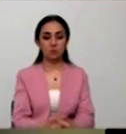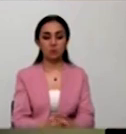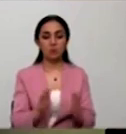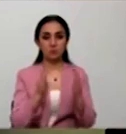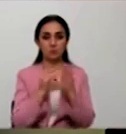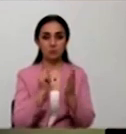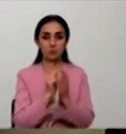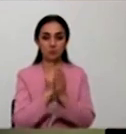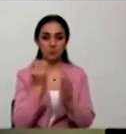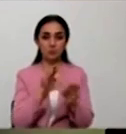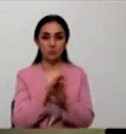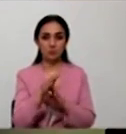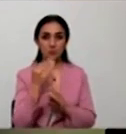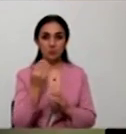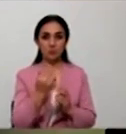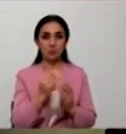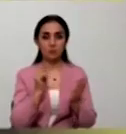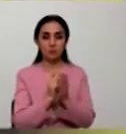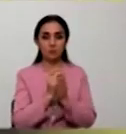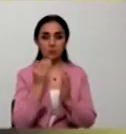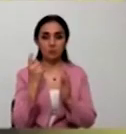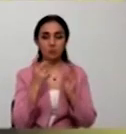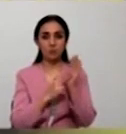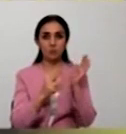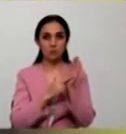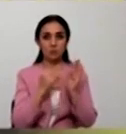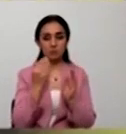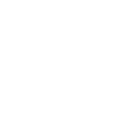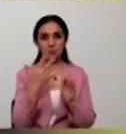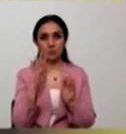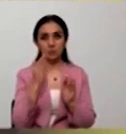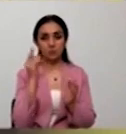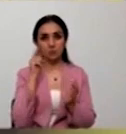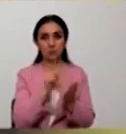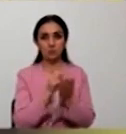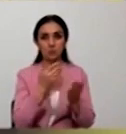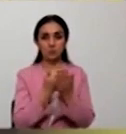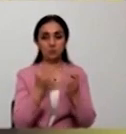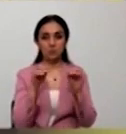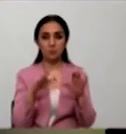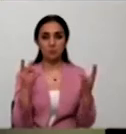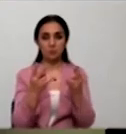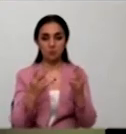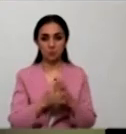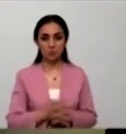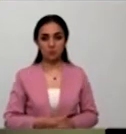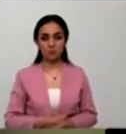Mustaqil bajarish uchun topshiriqlar. Darslikning 188-chi sahifasidagi mashq misollarini yechish.